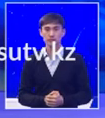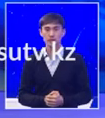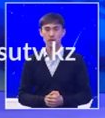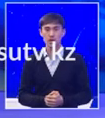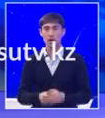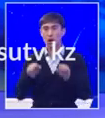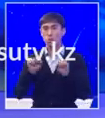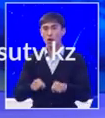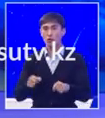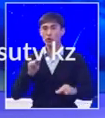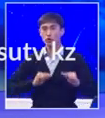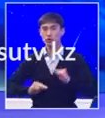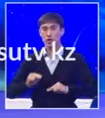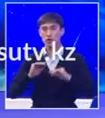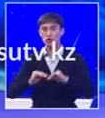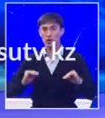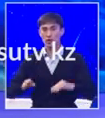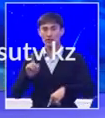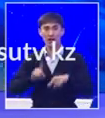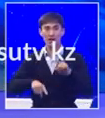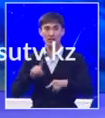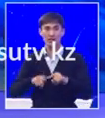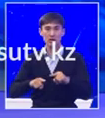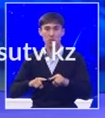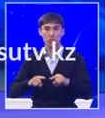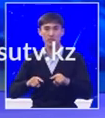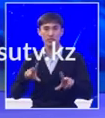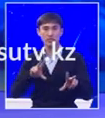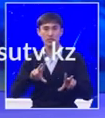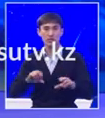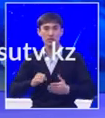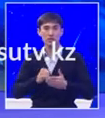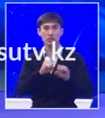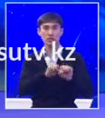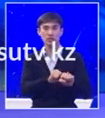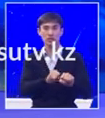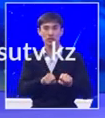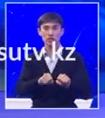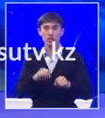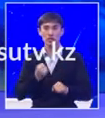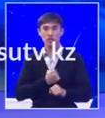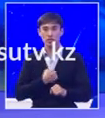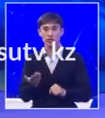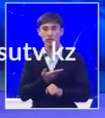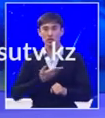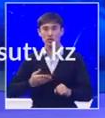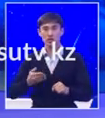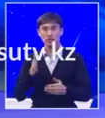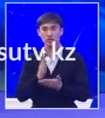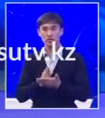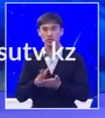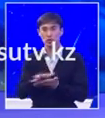Права учителей, школьников и родителей под надежной защитой, к сожалению, в нашей области имеют место случаи нарушения прав педагогов и